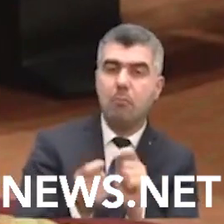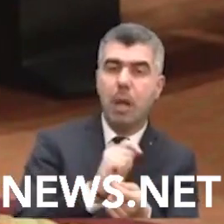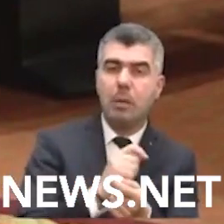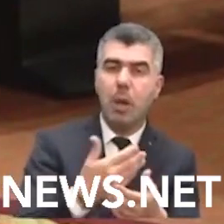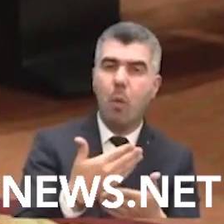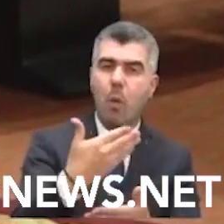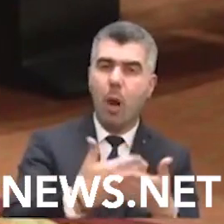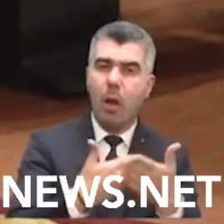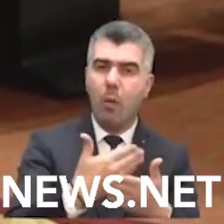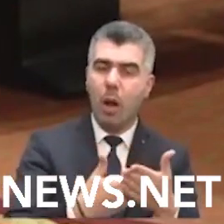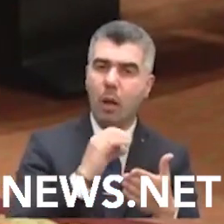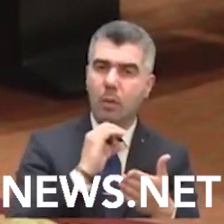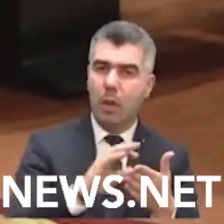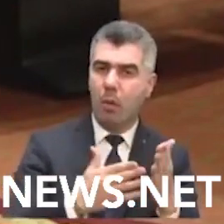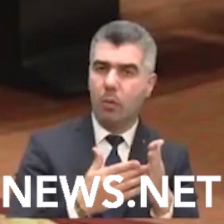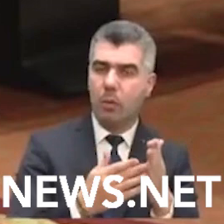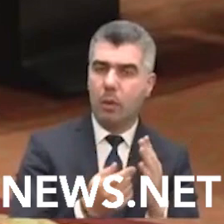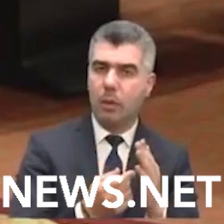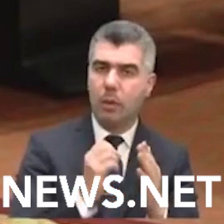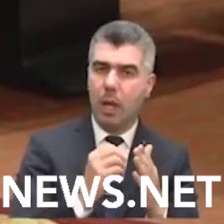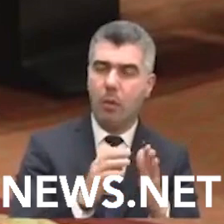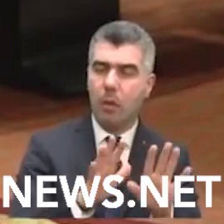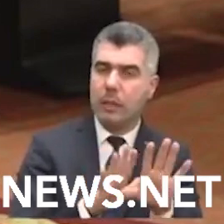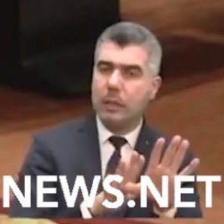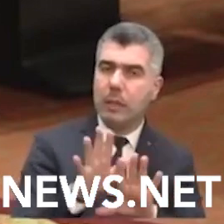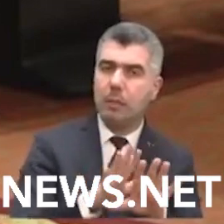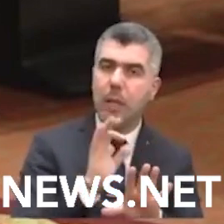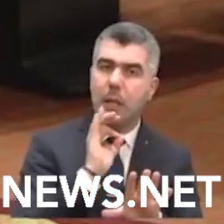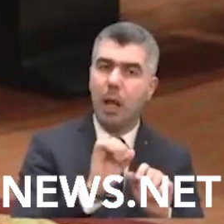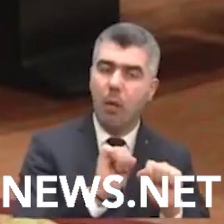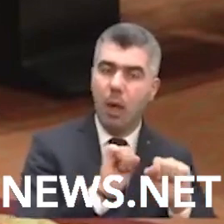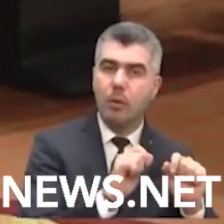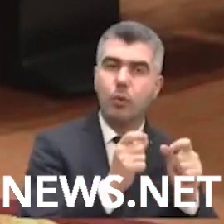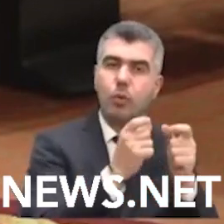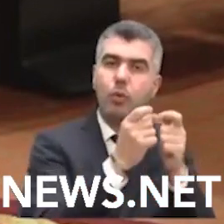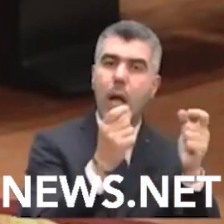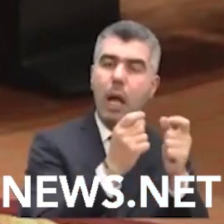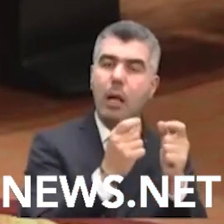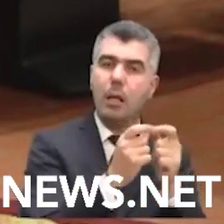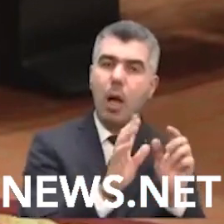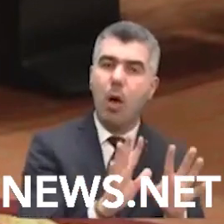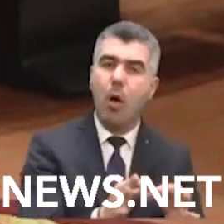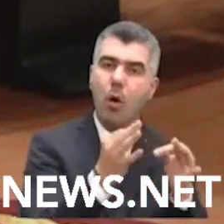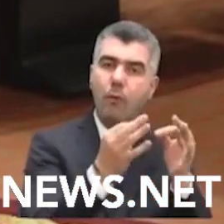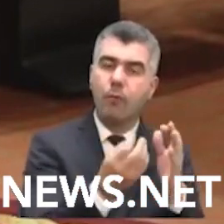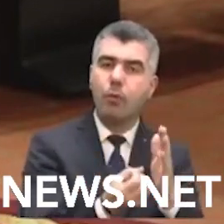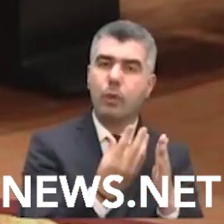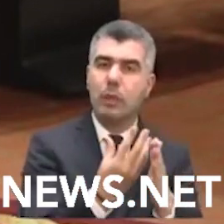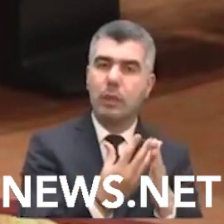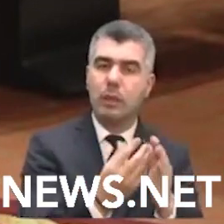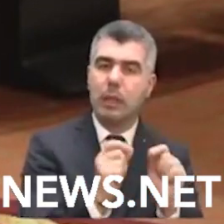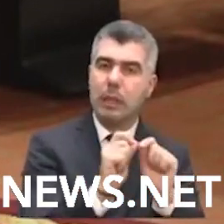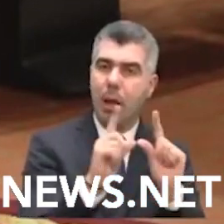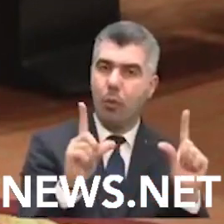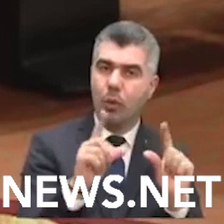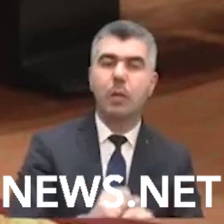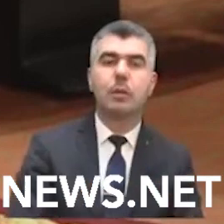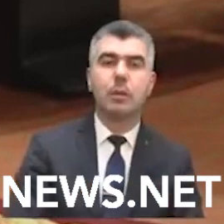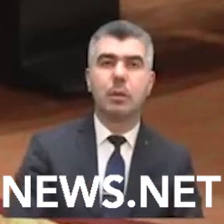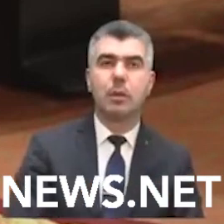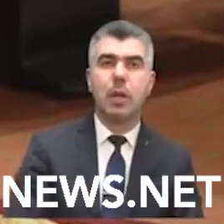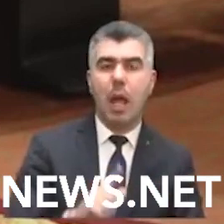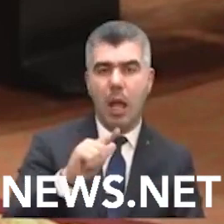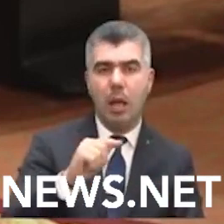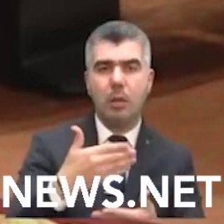الوثائق المتعلقة بعقود التدريب المفوض على ضوء النموذج الجديد، وستتم كذلك مراجعة مجموعة